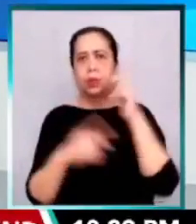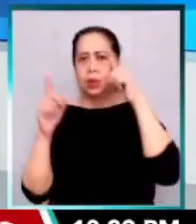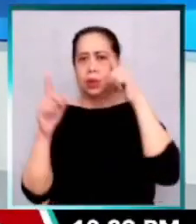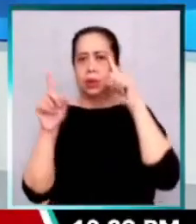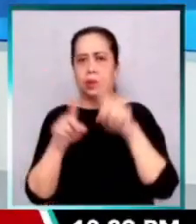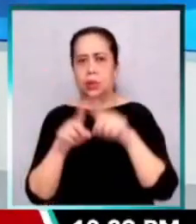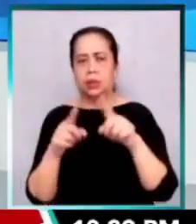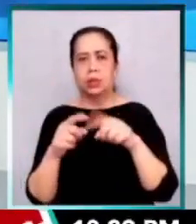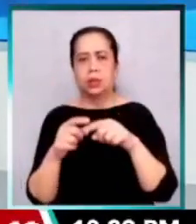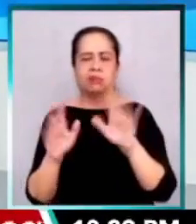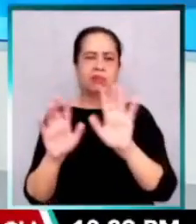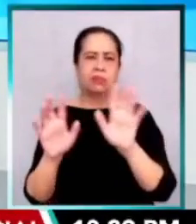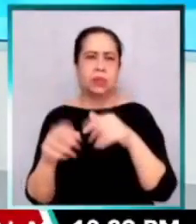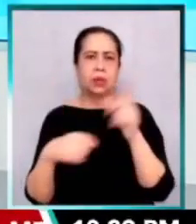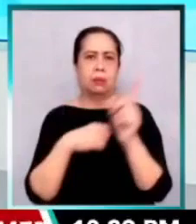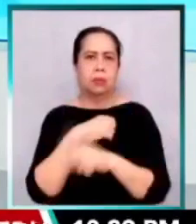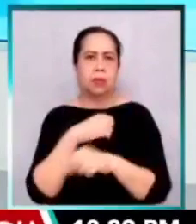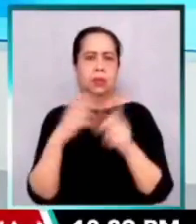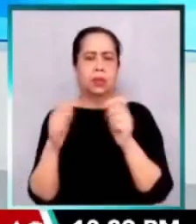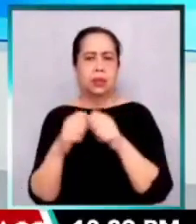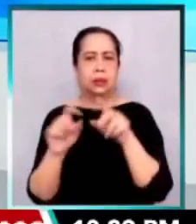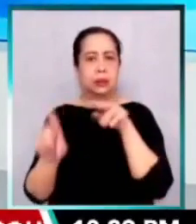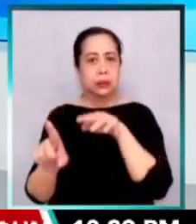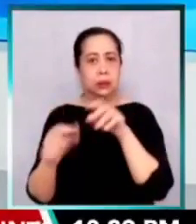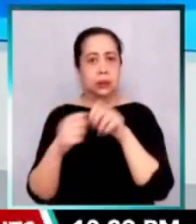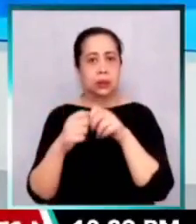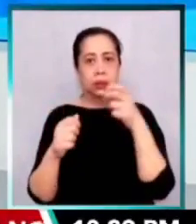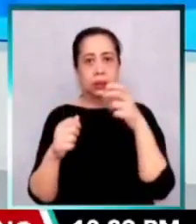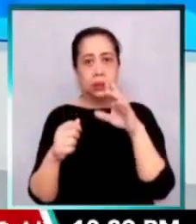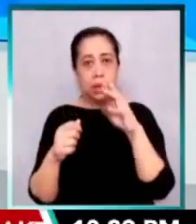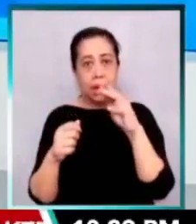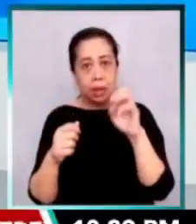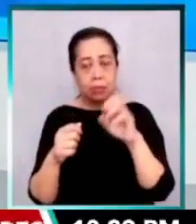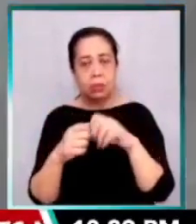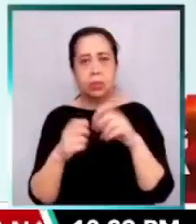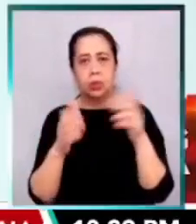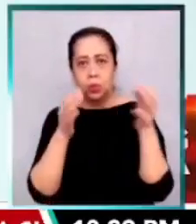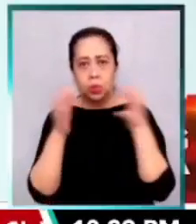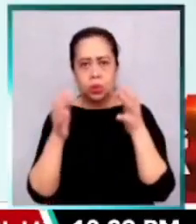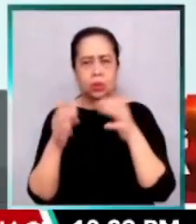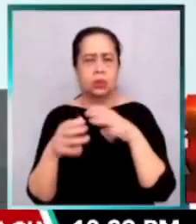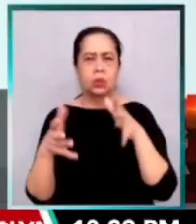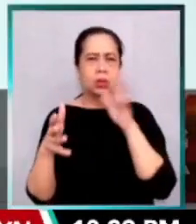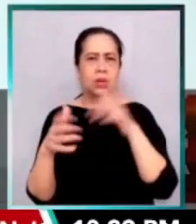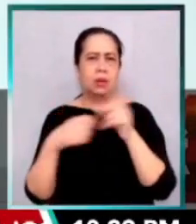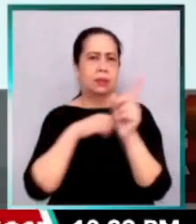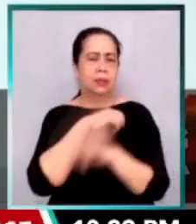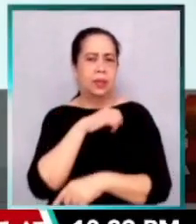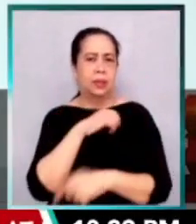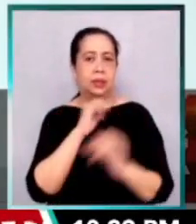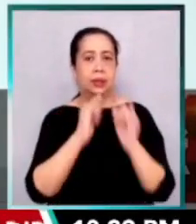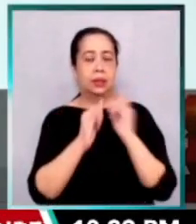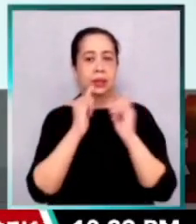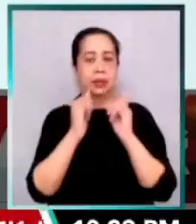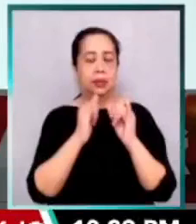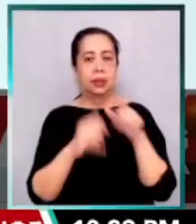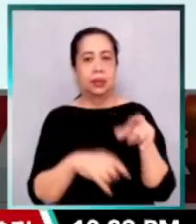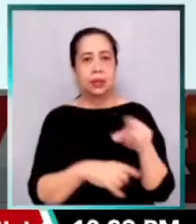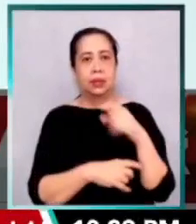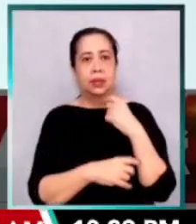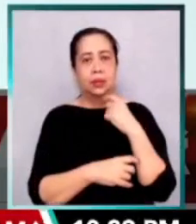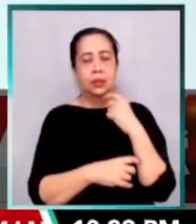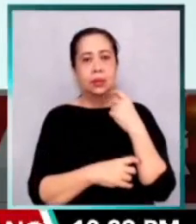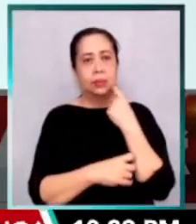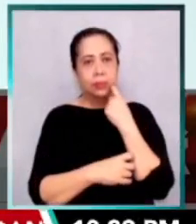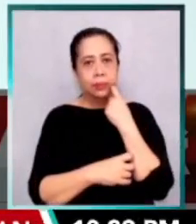i-decriminalize o huwag nang ituring na krimen ang paggamit ng illegal na droga. Sa panayam ng unang balita, sinabi ni Senate Committee on